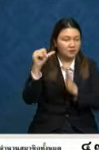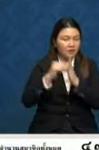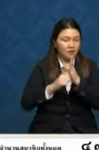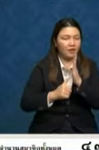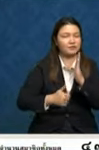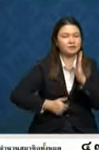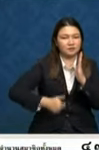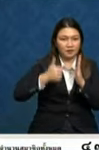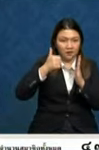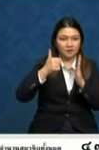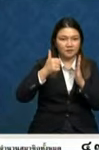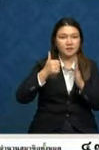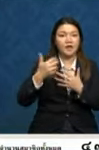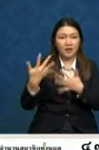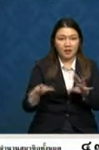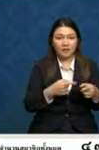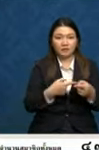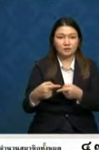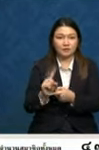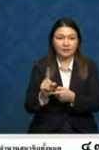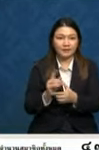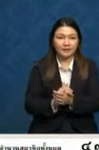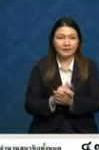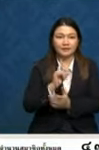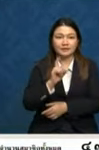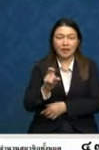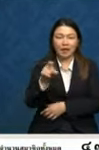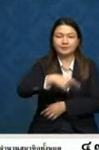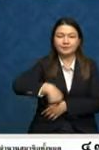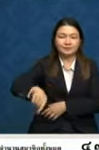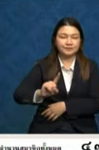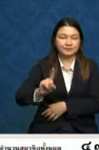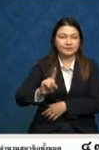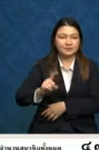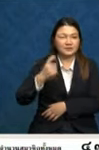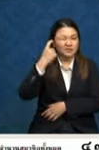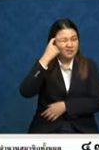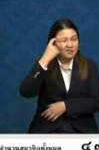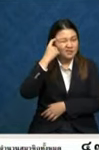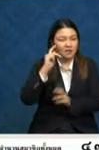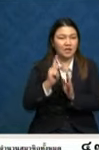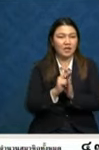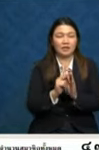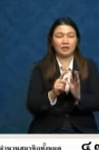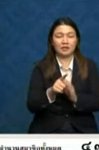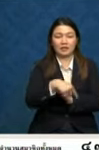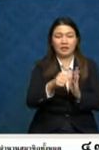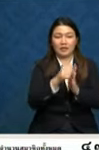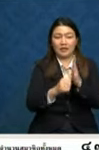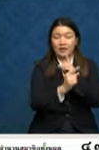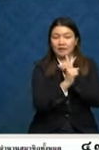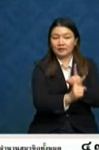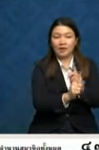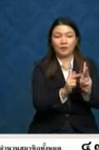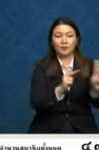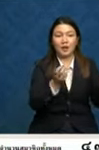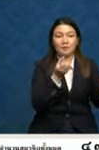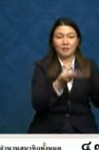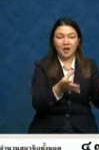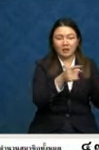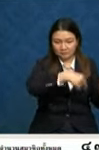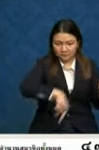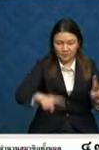ขผมจึงจะถามจากที่ประชุมต่อไปว่าจะเห็นด้วยกับการแก้ไขของคณะกรรมการเสียงข้างมาก